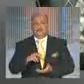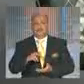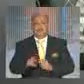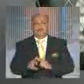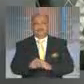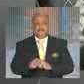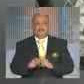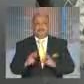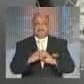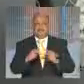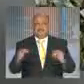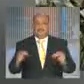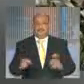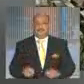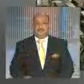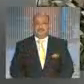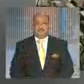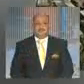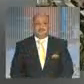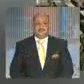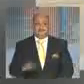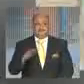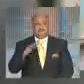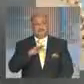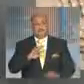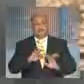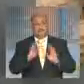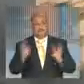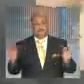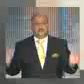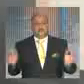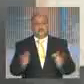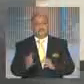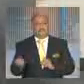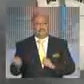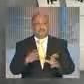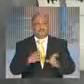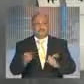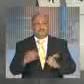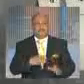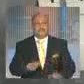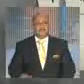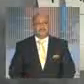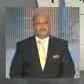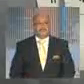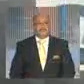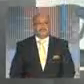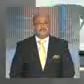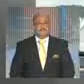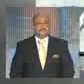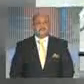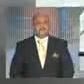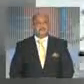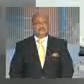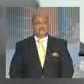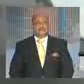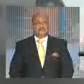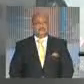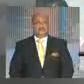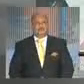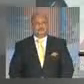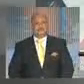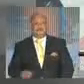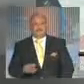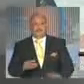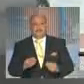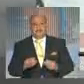بالنظافة متاع الشاطئ متاعنا. وتبقى نظافة المحيط رهين وعي المواطن وسلوكا حضريا وجب ترسيخه